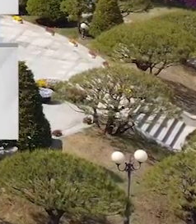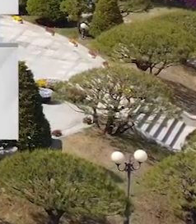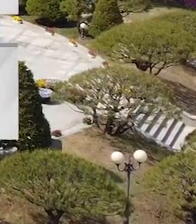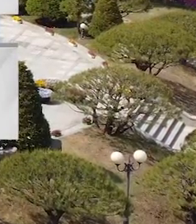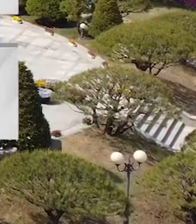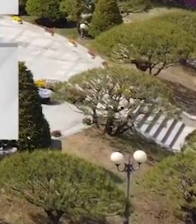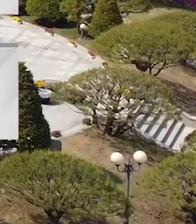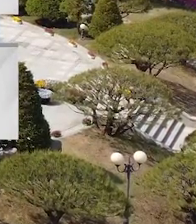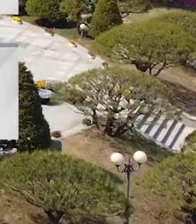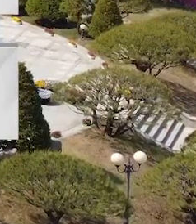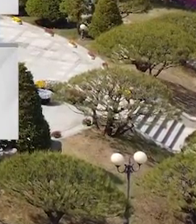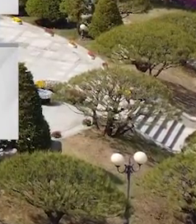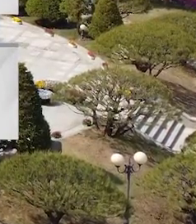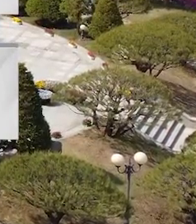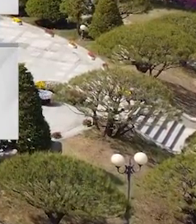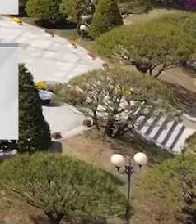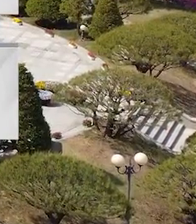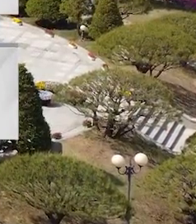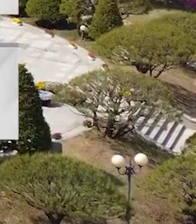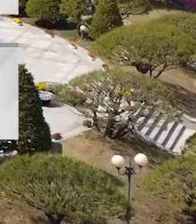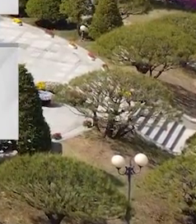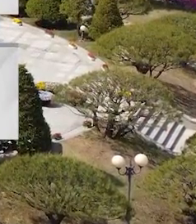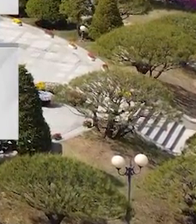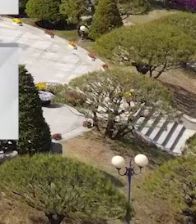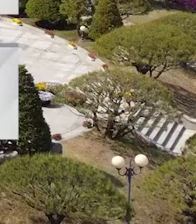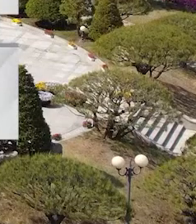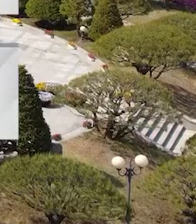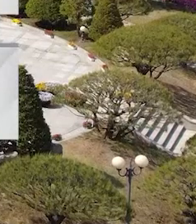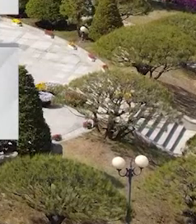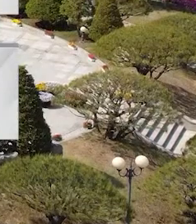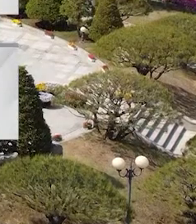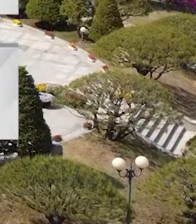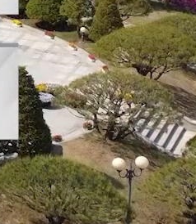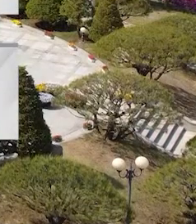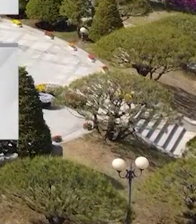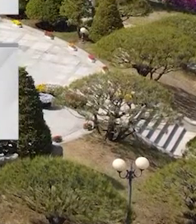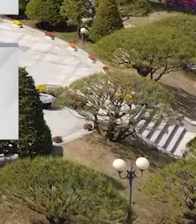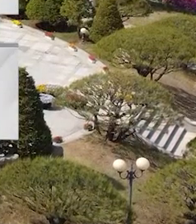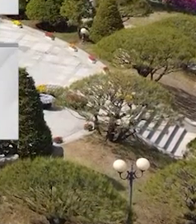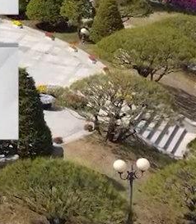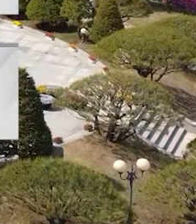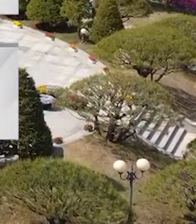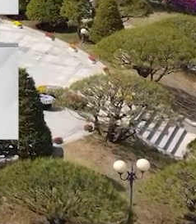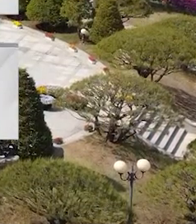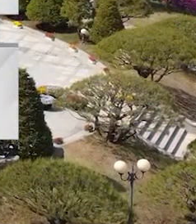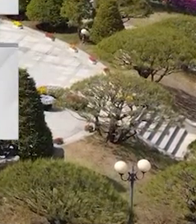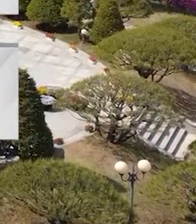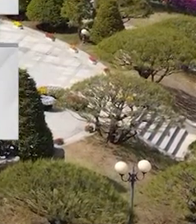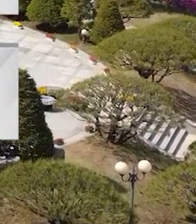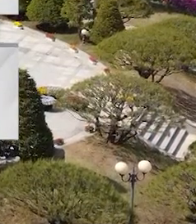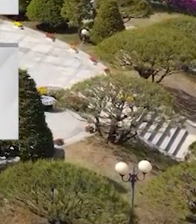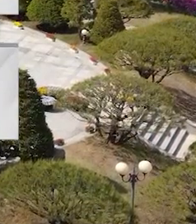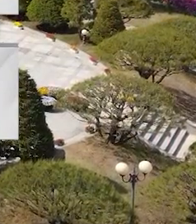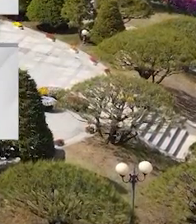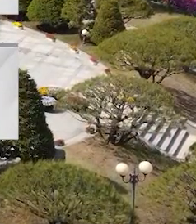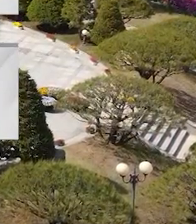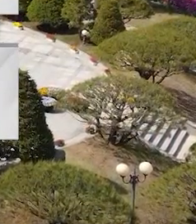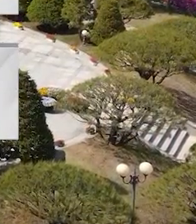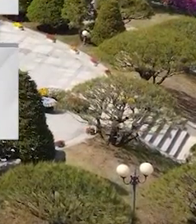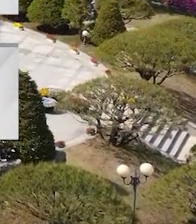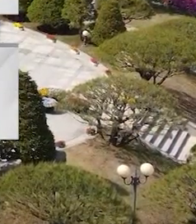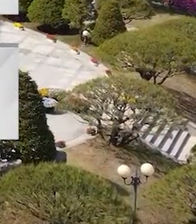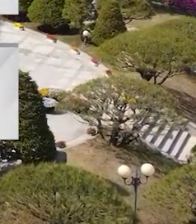이번 모의시험은 지방선거의 정확하고 안정적인 개표관리를 위해 개표시 투표지 분류기 운영을 담당하고 있는 직원을